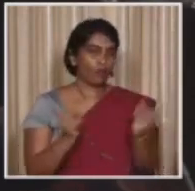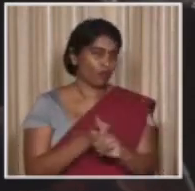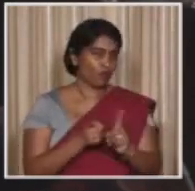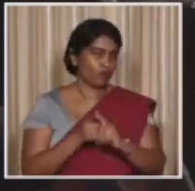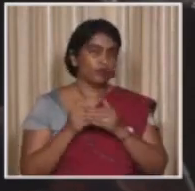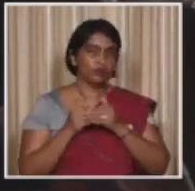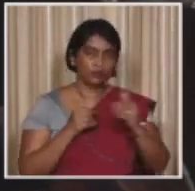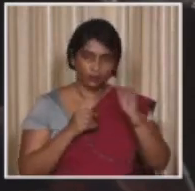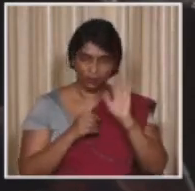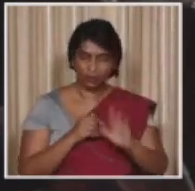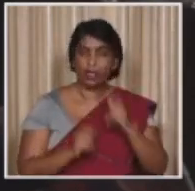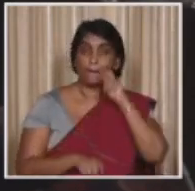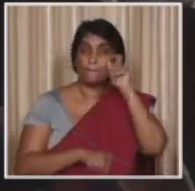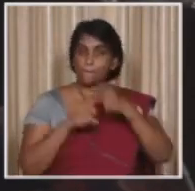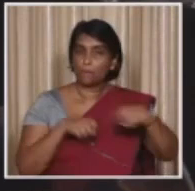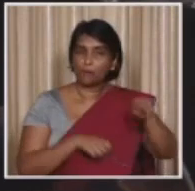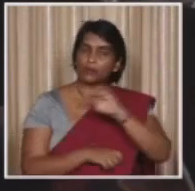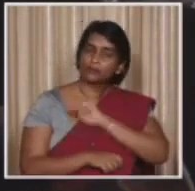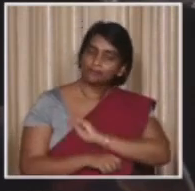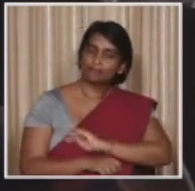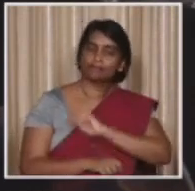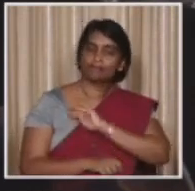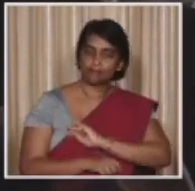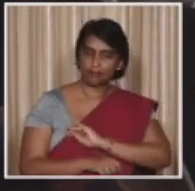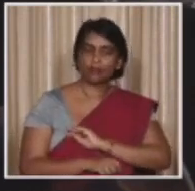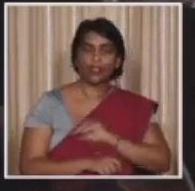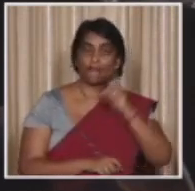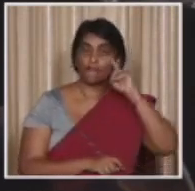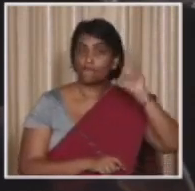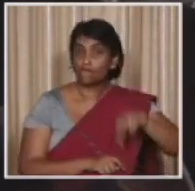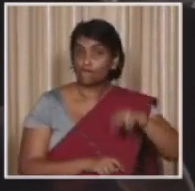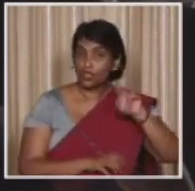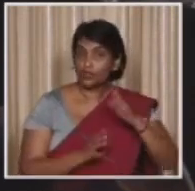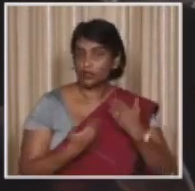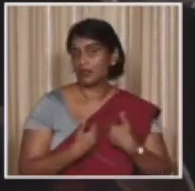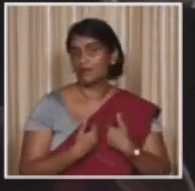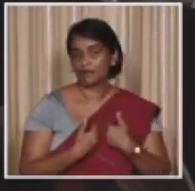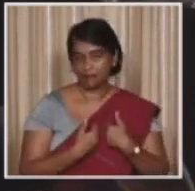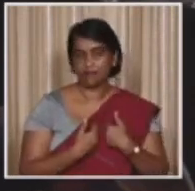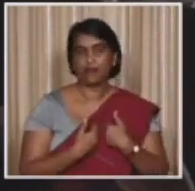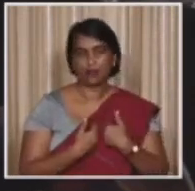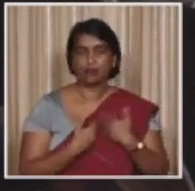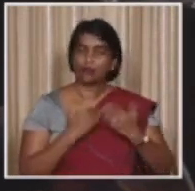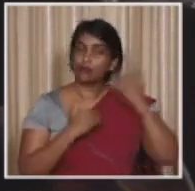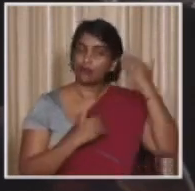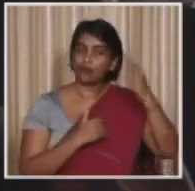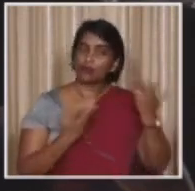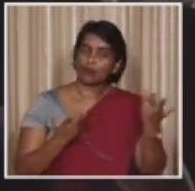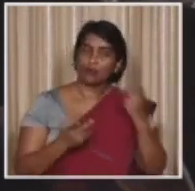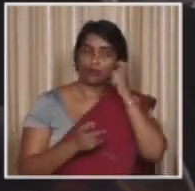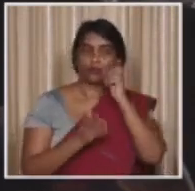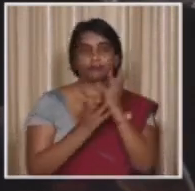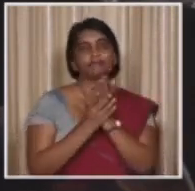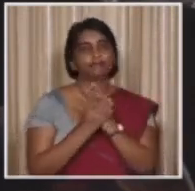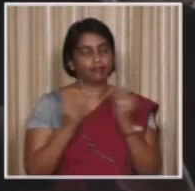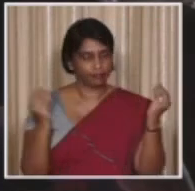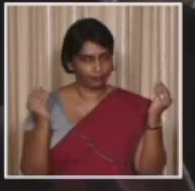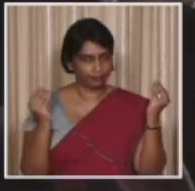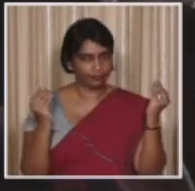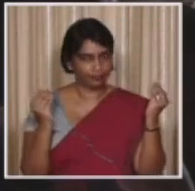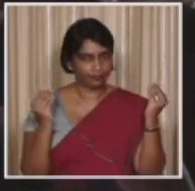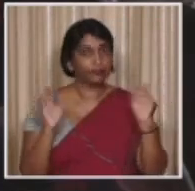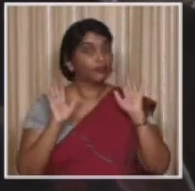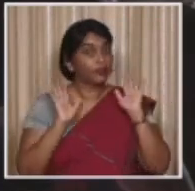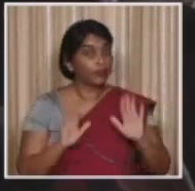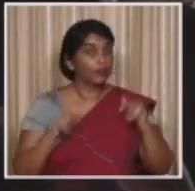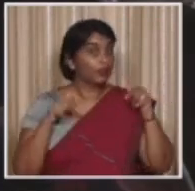තියෙනකොට ජනතාව දරාගෙන හිටියා විශ්වාසයක් තිබිච්ච හින්දා කවද හෝ ත්‍රස්තවාදය අවසන් වෙයි කියලා.